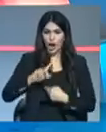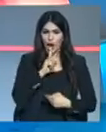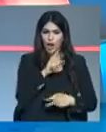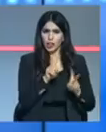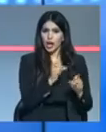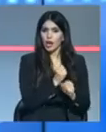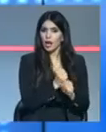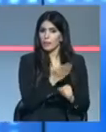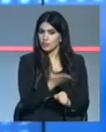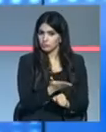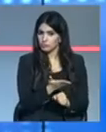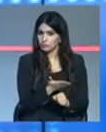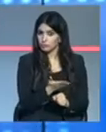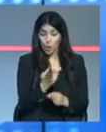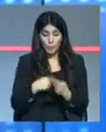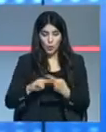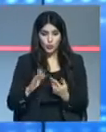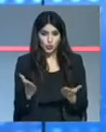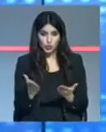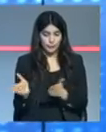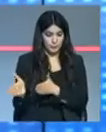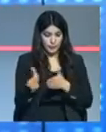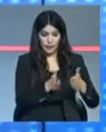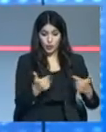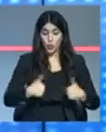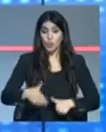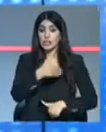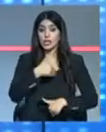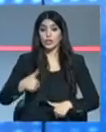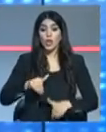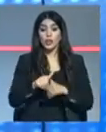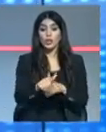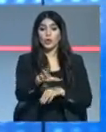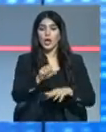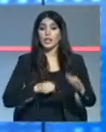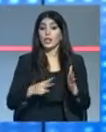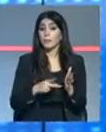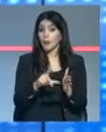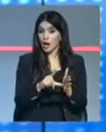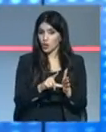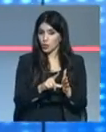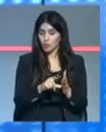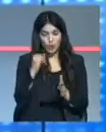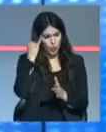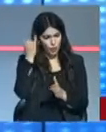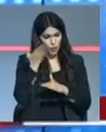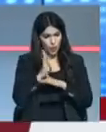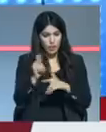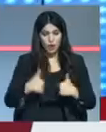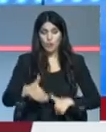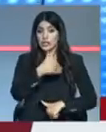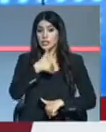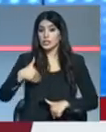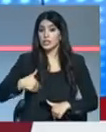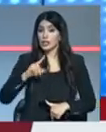وموقف وزاره الداخليه ما هو دائما يدعو الى حسن تطبيق القانون وموقف وزاره الداخليه من يدعو الى التحسن